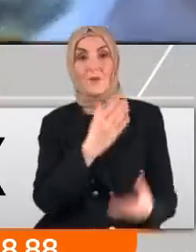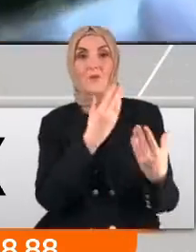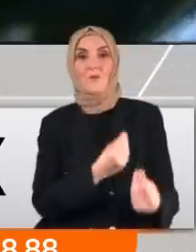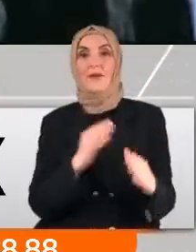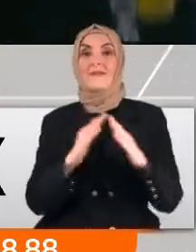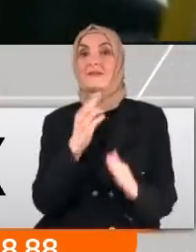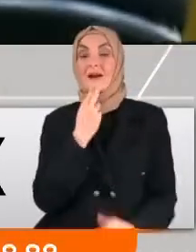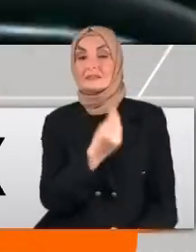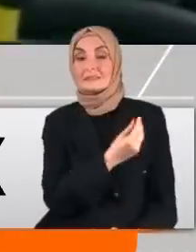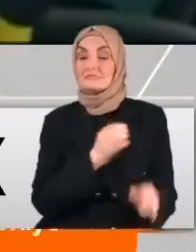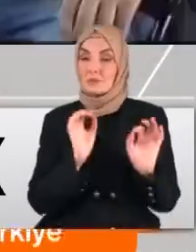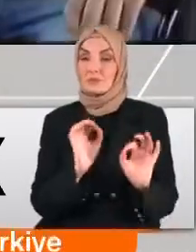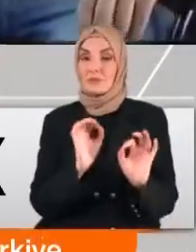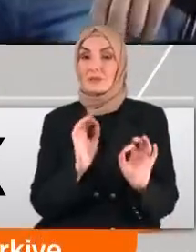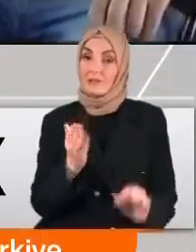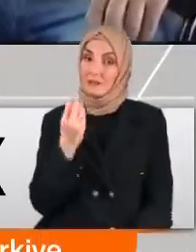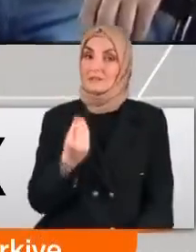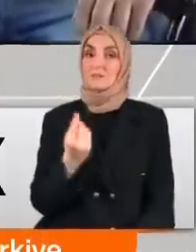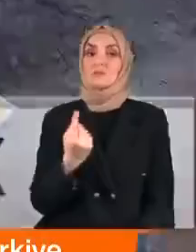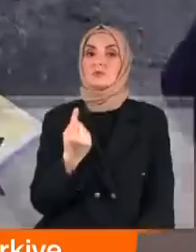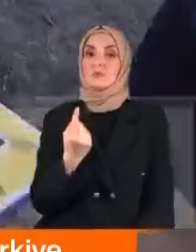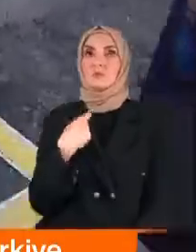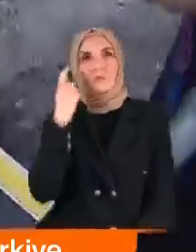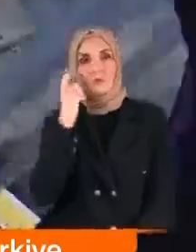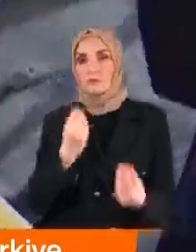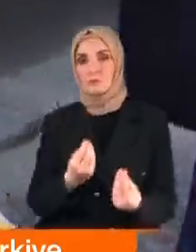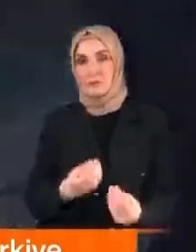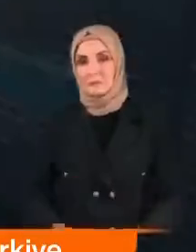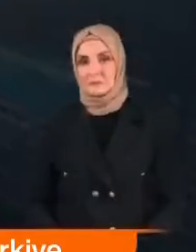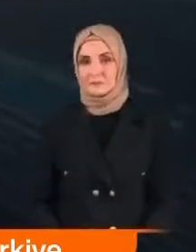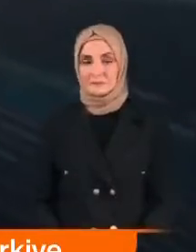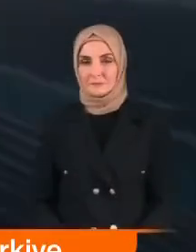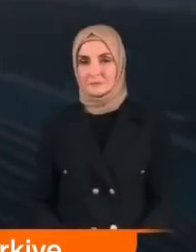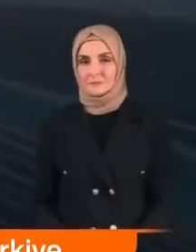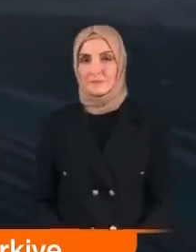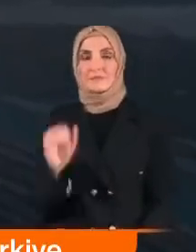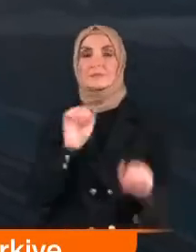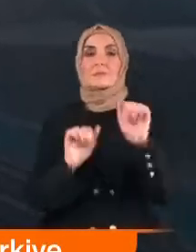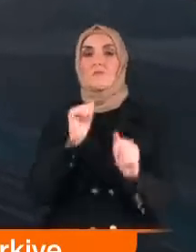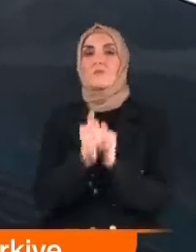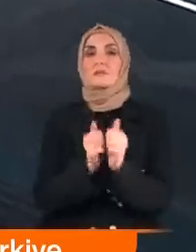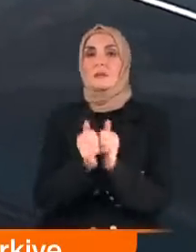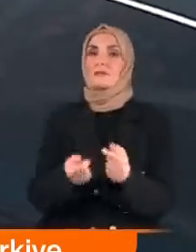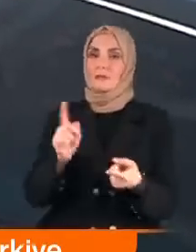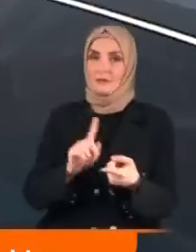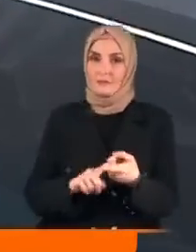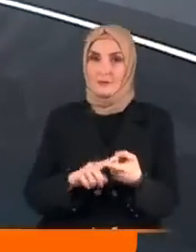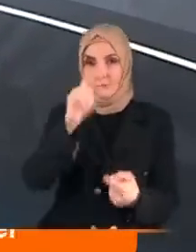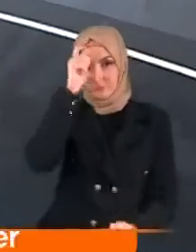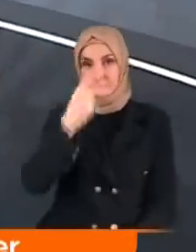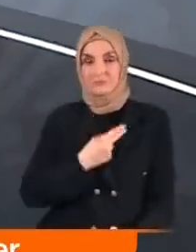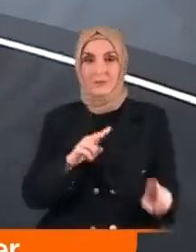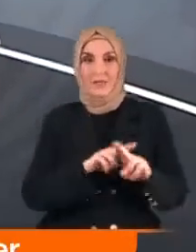ev hanımlarının özellikle daha iyi bir şey değil mi? Bence iyi. Savunma sanayi gibi yerli enerjiyle ilgili de